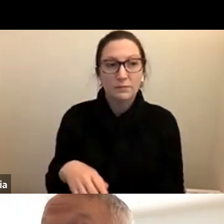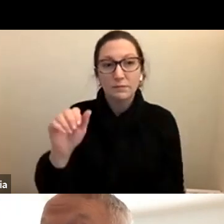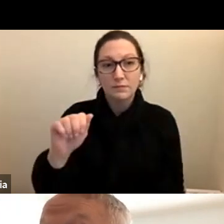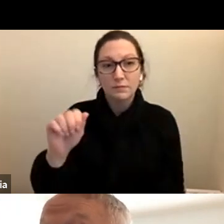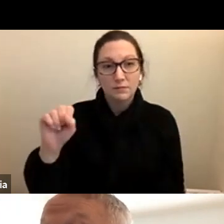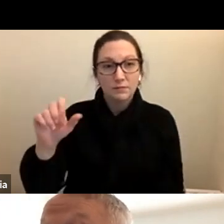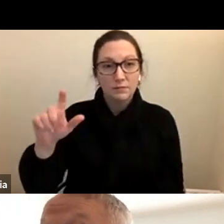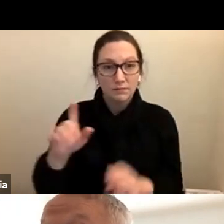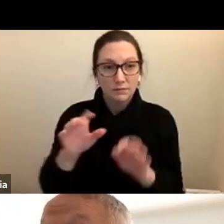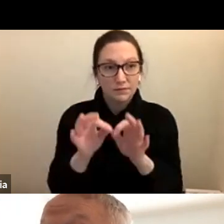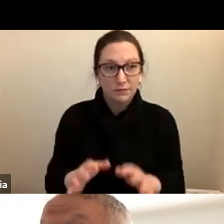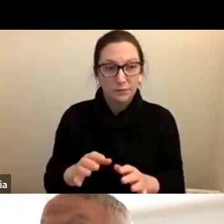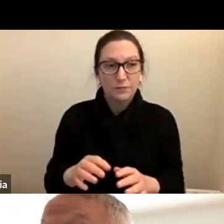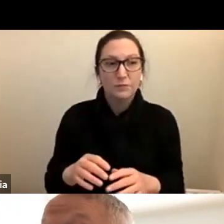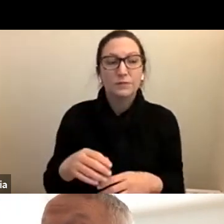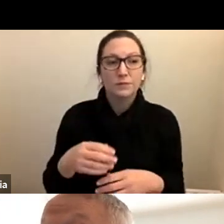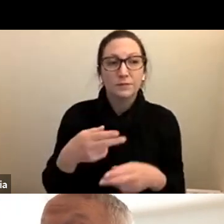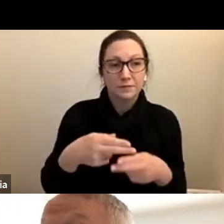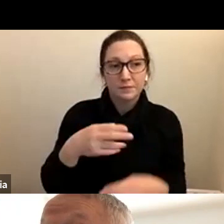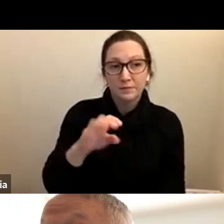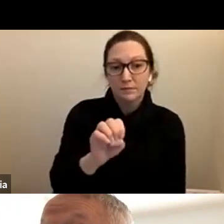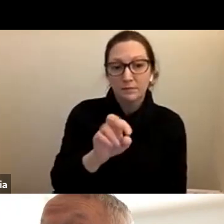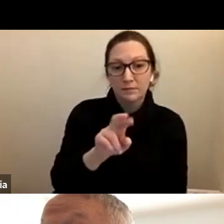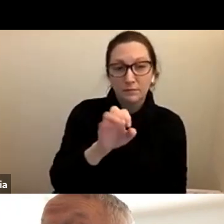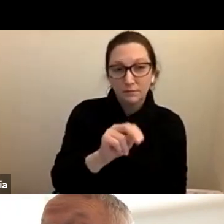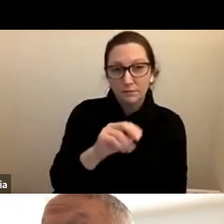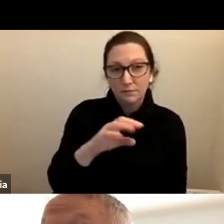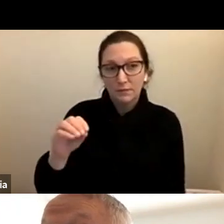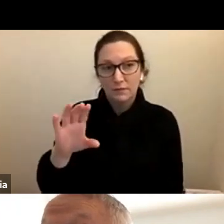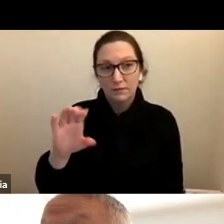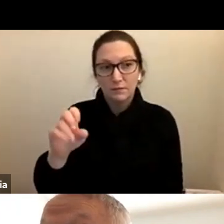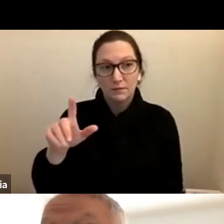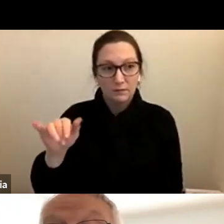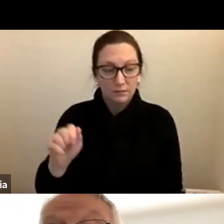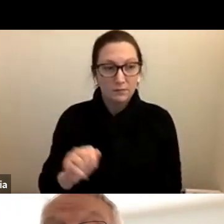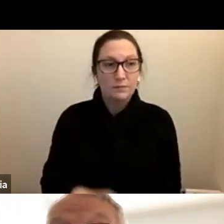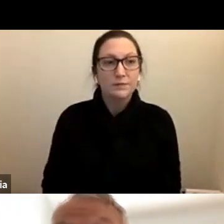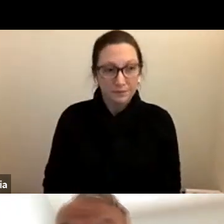American Sign Language interpreters this evening are Erin Foley and Celia Michel.